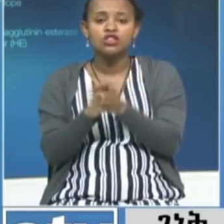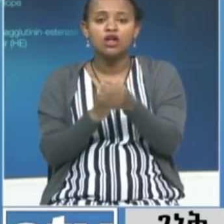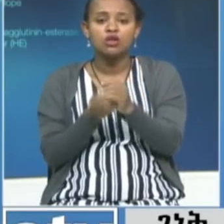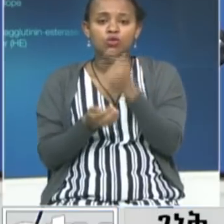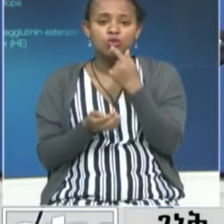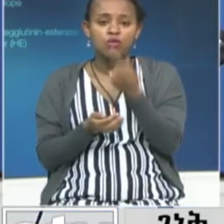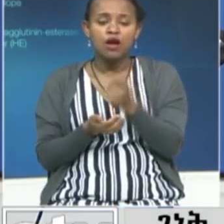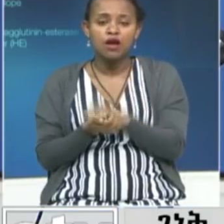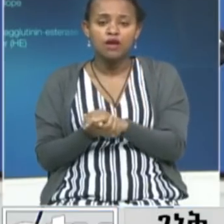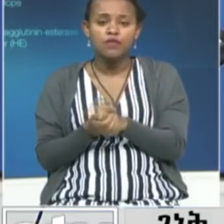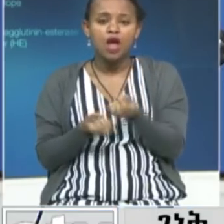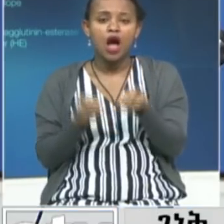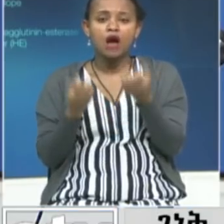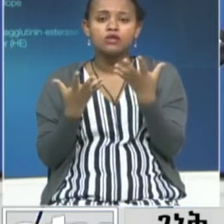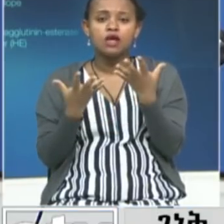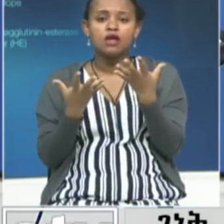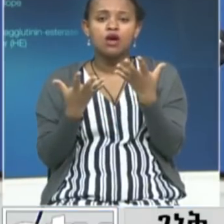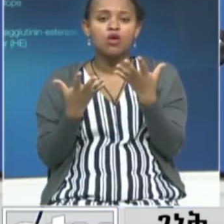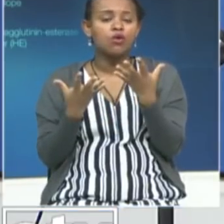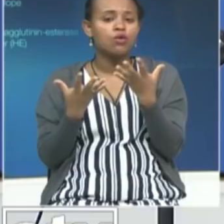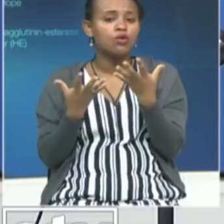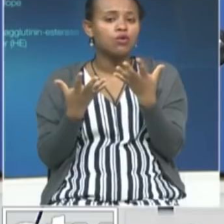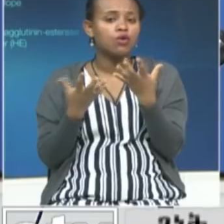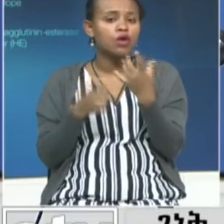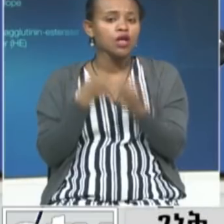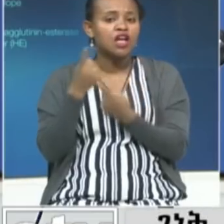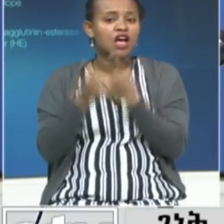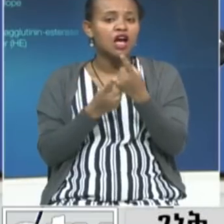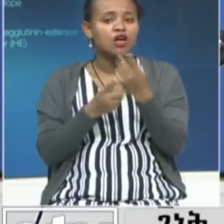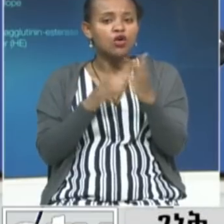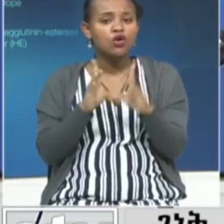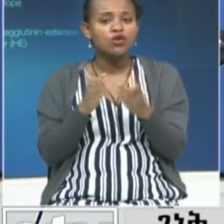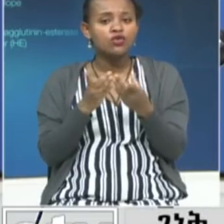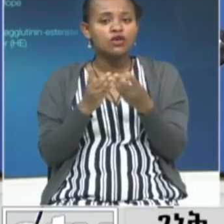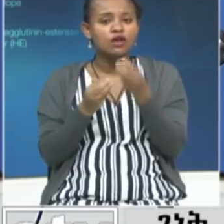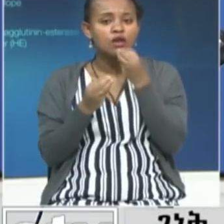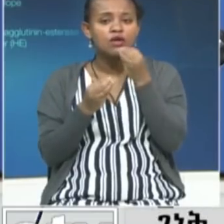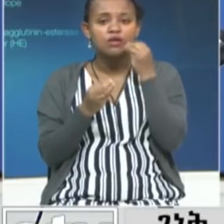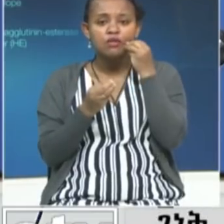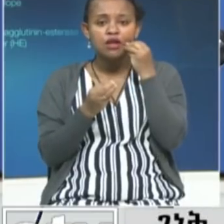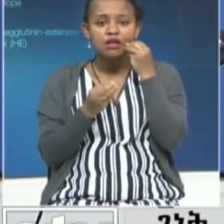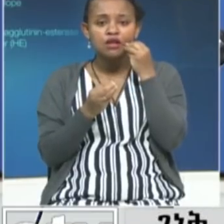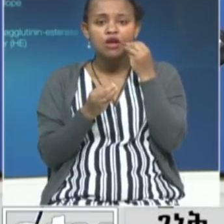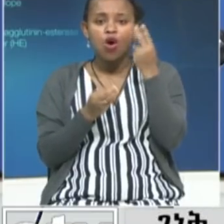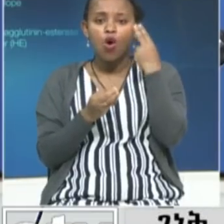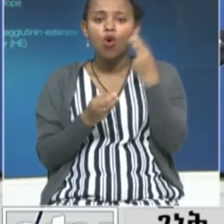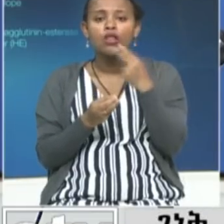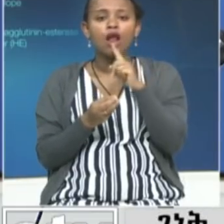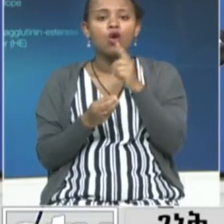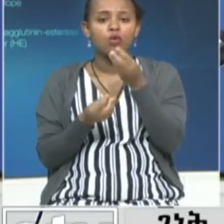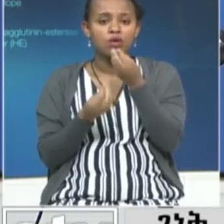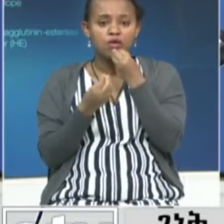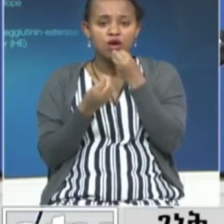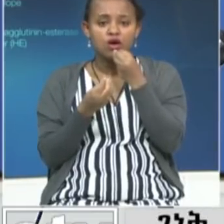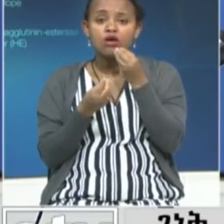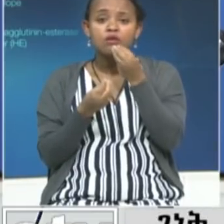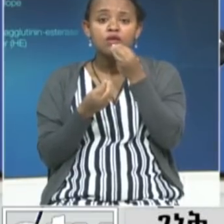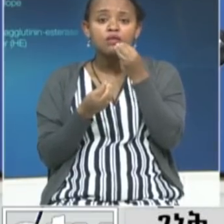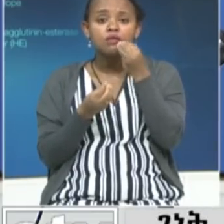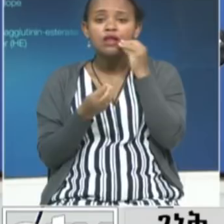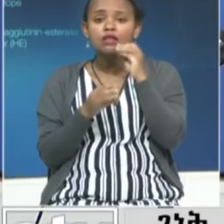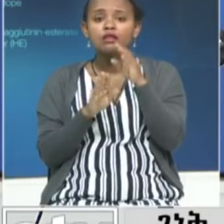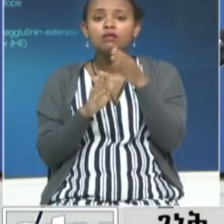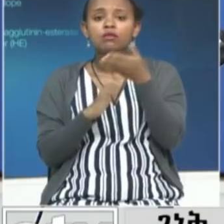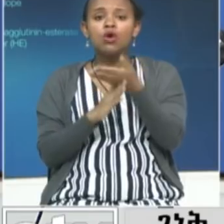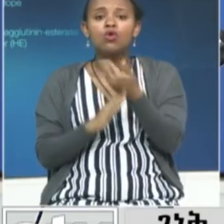ይባላል። አብዛኛው ህዝባችን ነጋዴው ክፍል ከምግብ ቤት ሆቴል ነው የሚመገበው። በምግብ ቤት በኩል